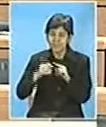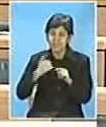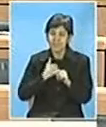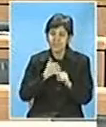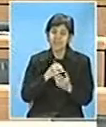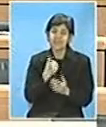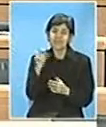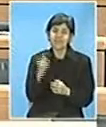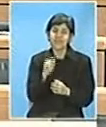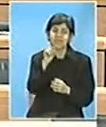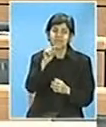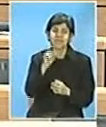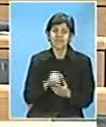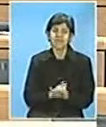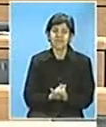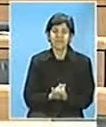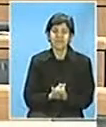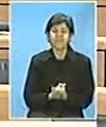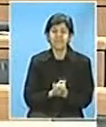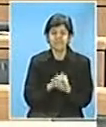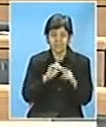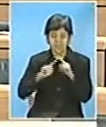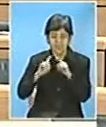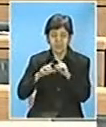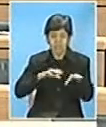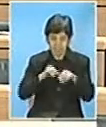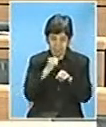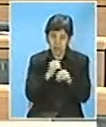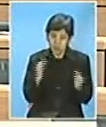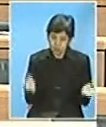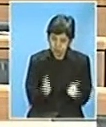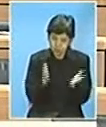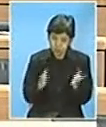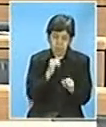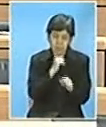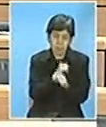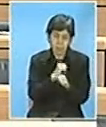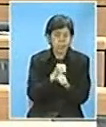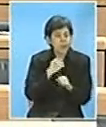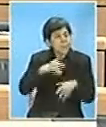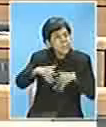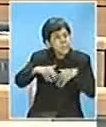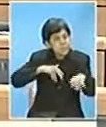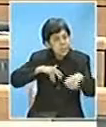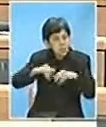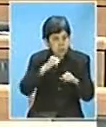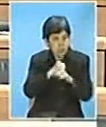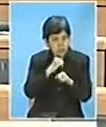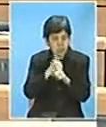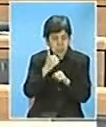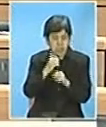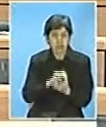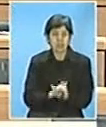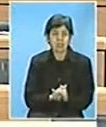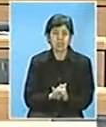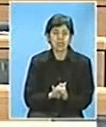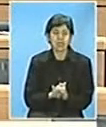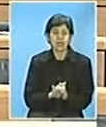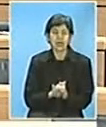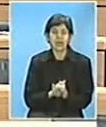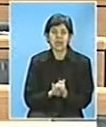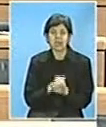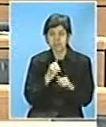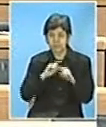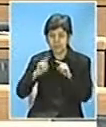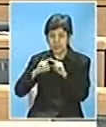10% ก็เห็นด้วยนะครับเพราะว่าถ้ารัฐบาลเองเป็นหน่วยงานรัฐถ้าไม่ส่งเสริมหรือไม่ต้นแบบหวังให้เอกชนหรือคนลงทุนประชาชนลดคงยากรัฐ